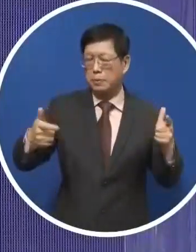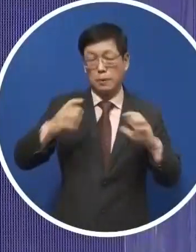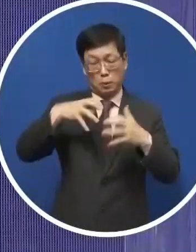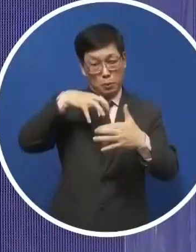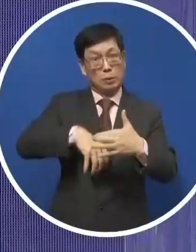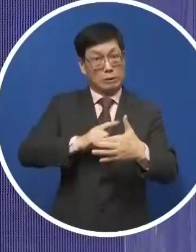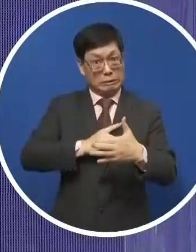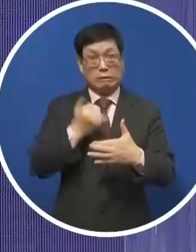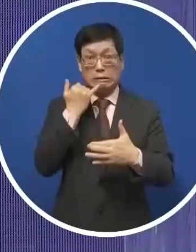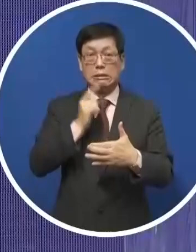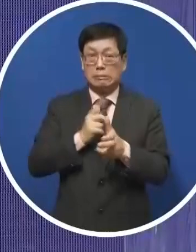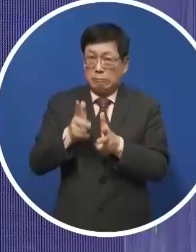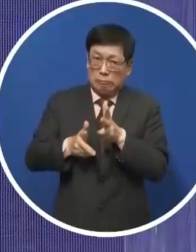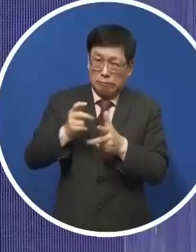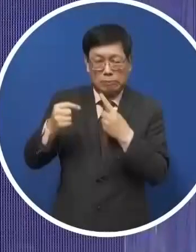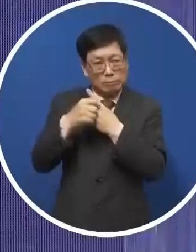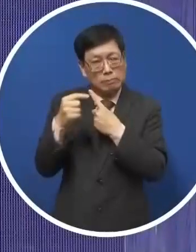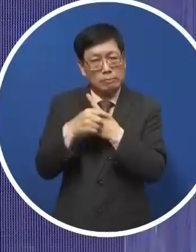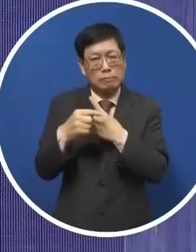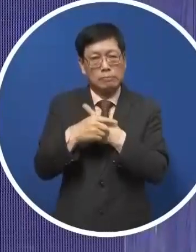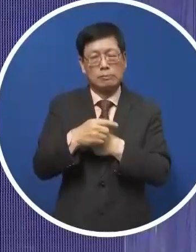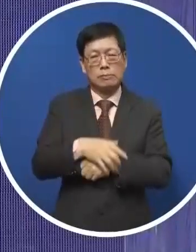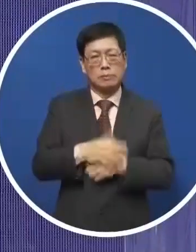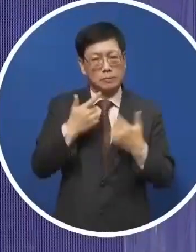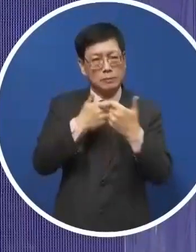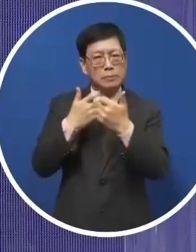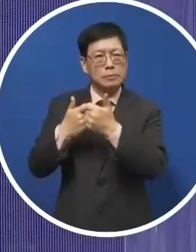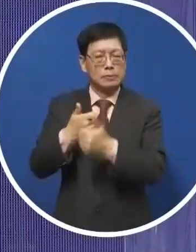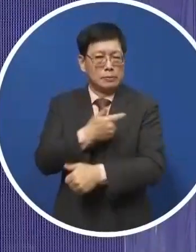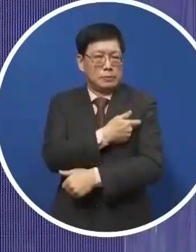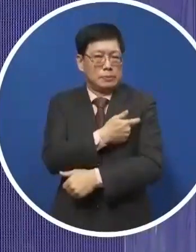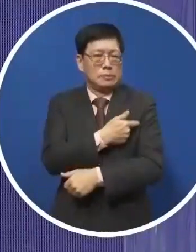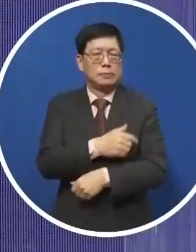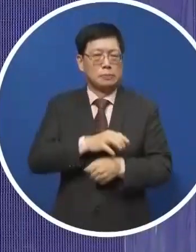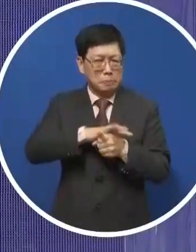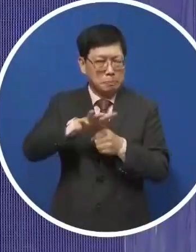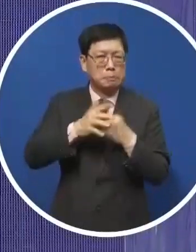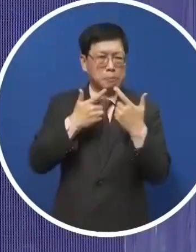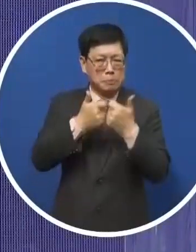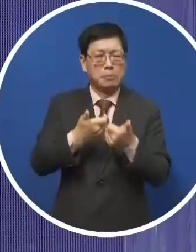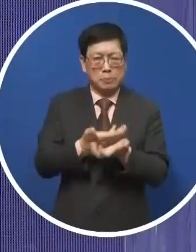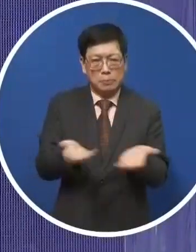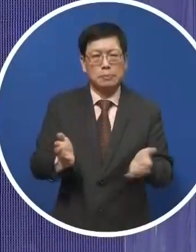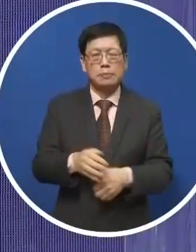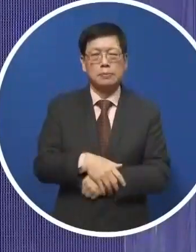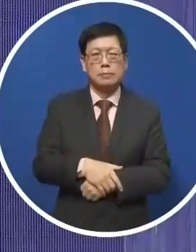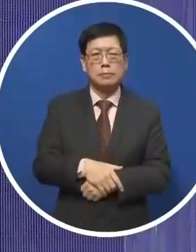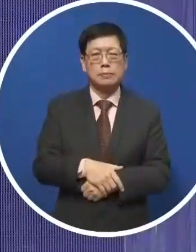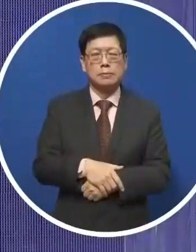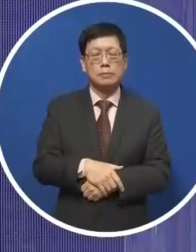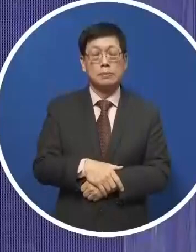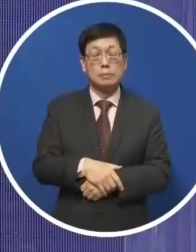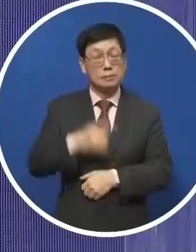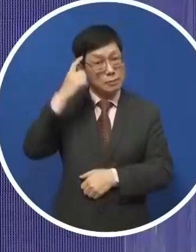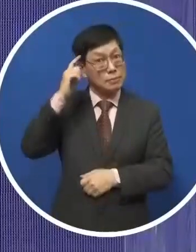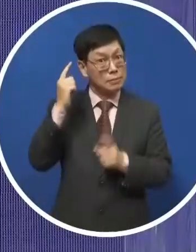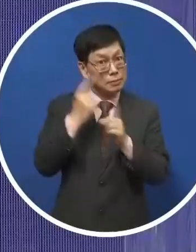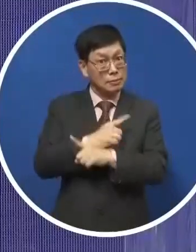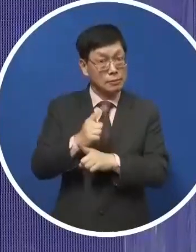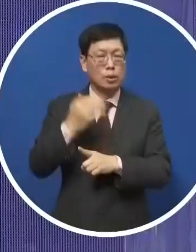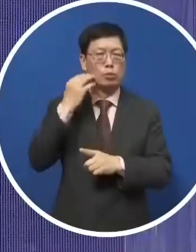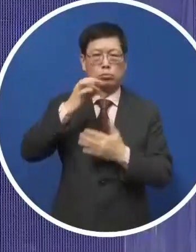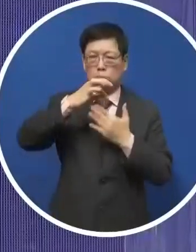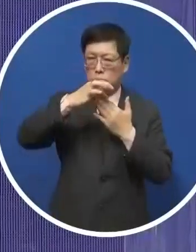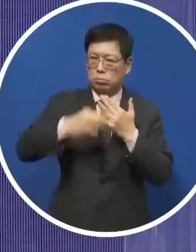也能够研发这个来疫苗能够充足供应在国内的需求。那也就是说，只要符